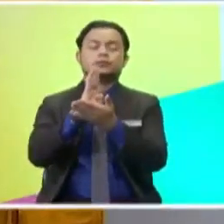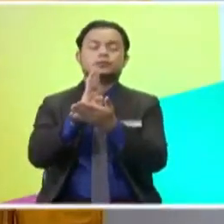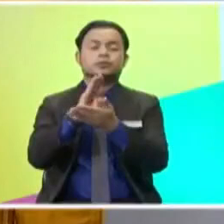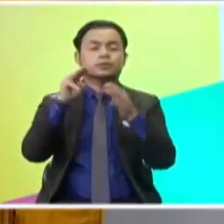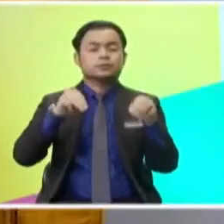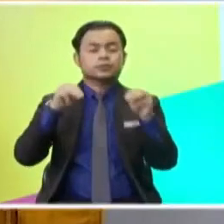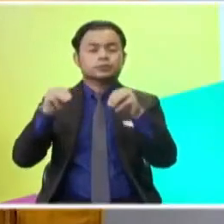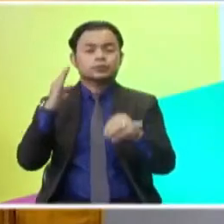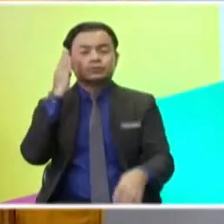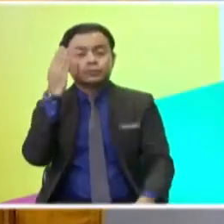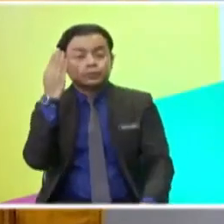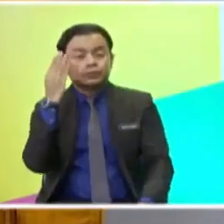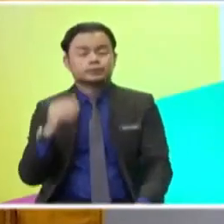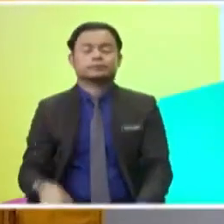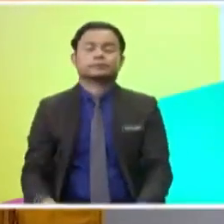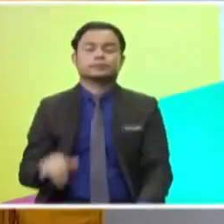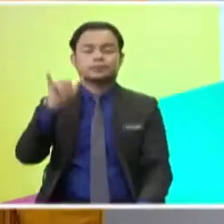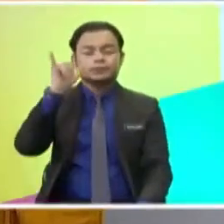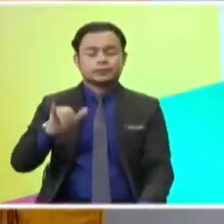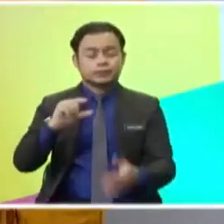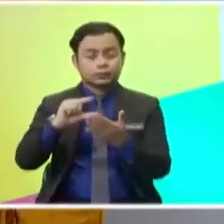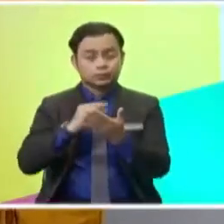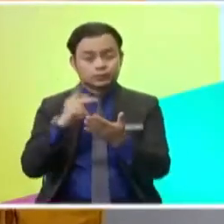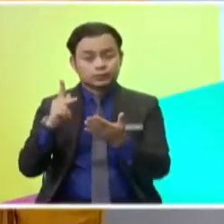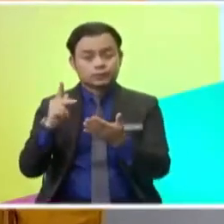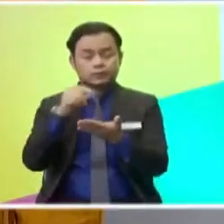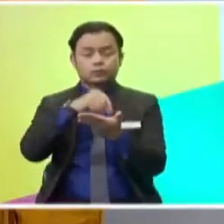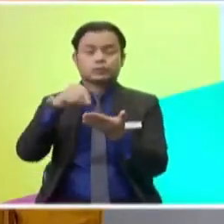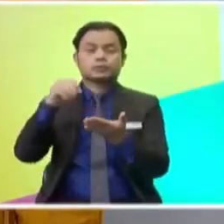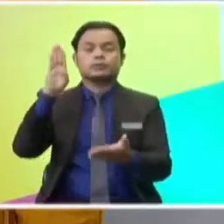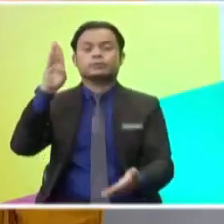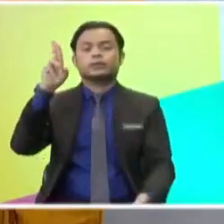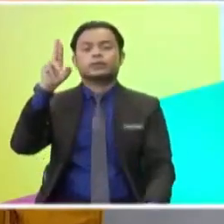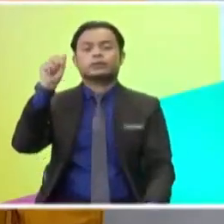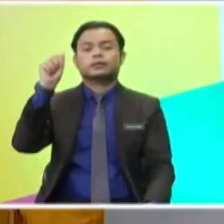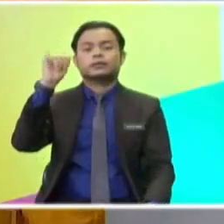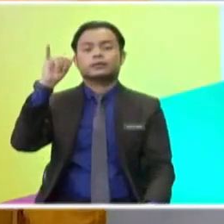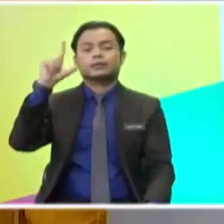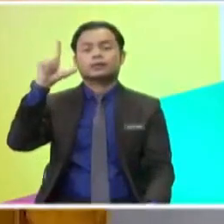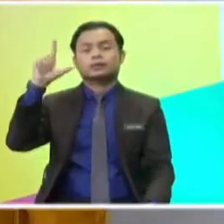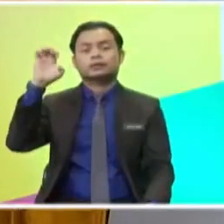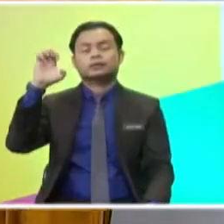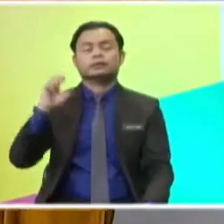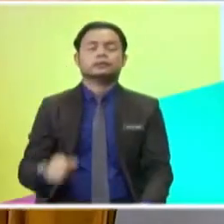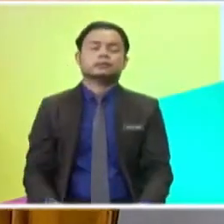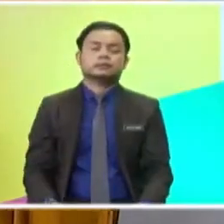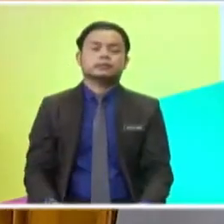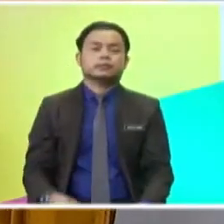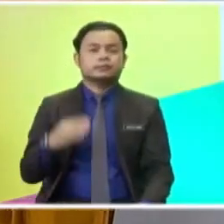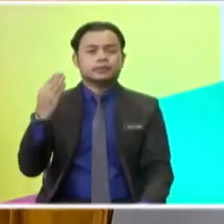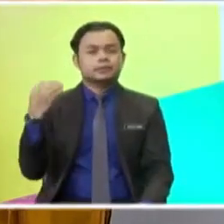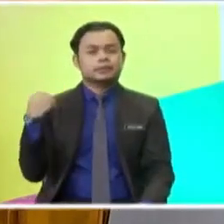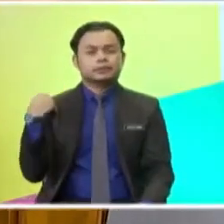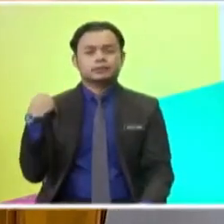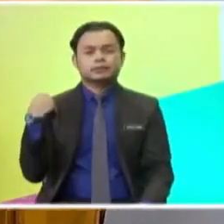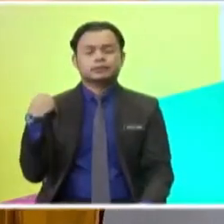menggunakan tulisan Braille. Menggunakan tulisan Braille, tulisan yang titik-titik ni yang selalu kita tengok dekat lift, dekat